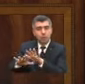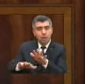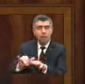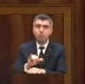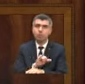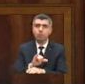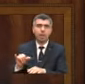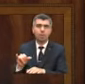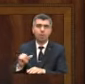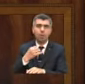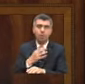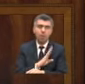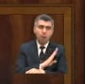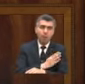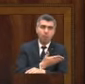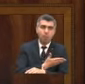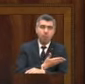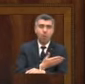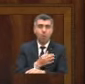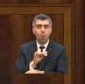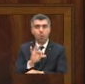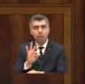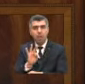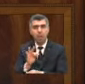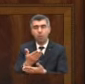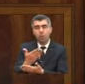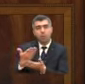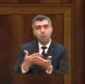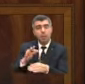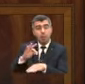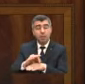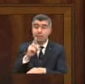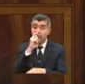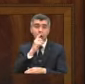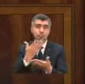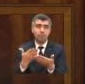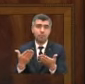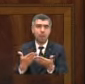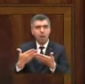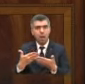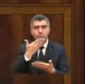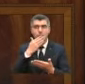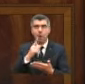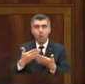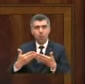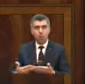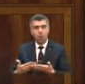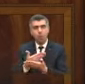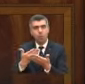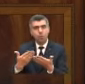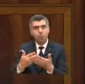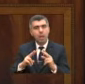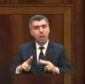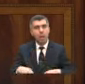كيحس بغير واش با واش مو واش خو إلى آخره. الحمد لله الآن نحن مطمئنين، وعموما المواطنات والمواطنين كيعيشوا حياة